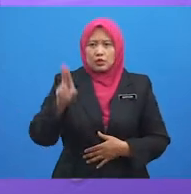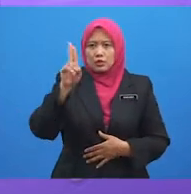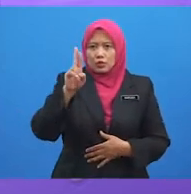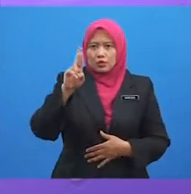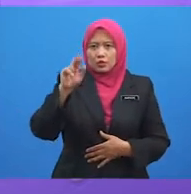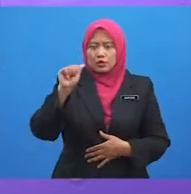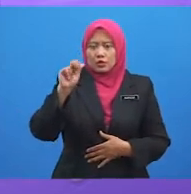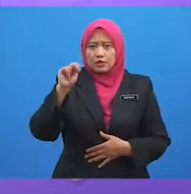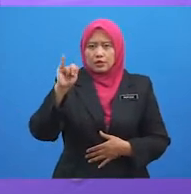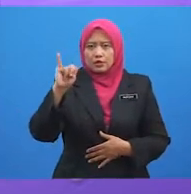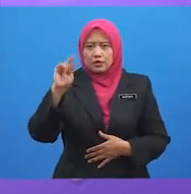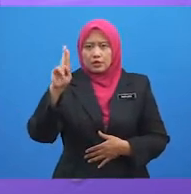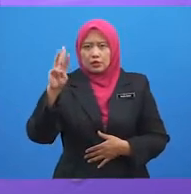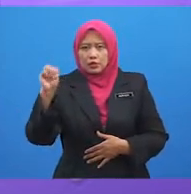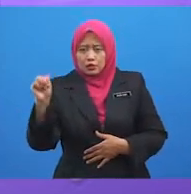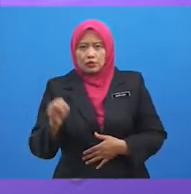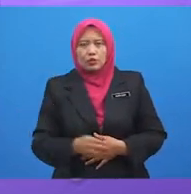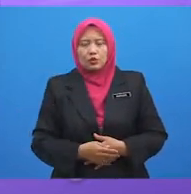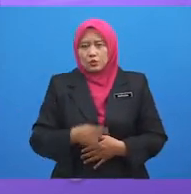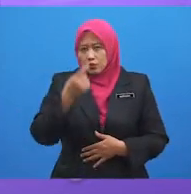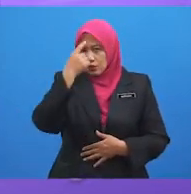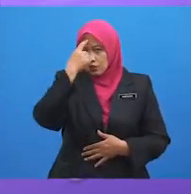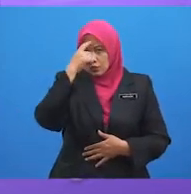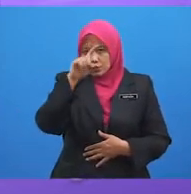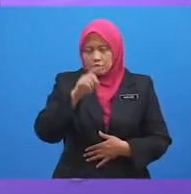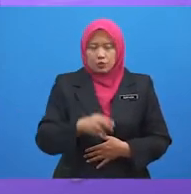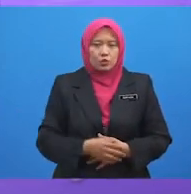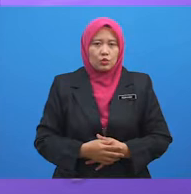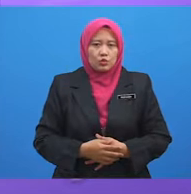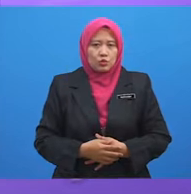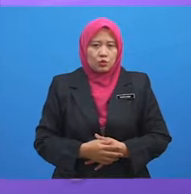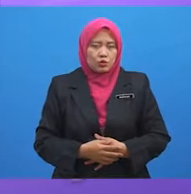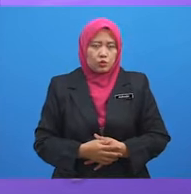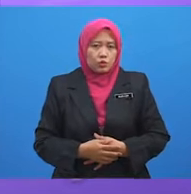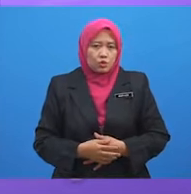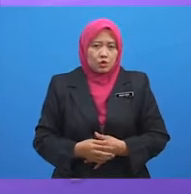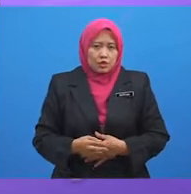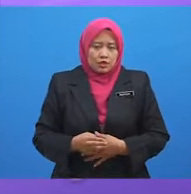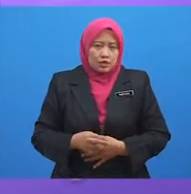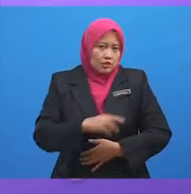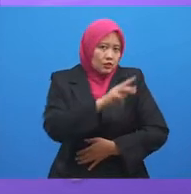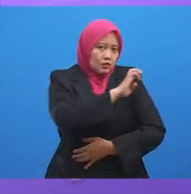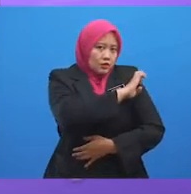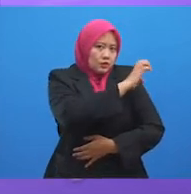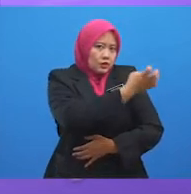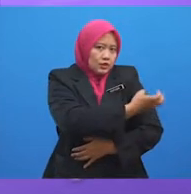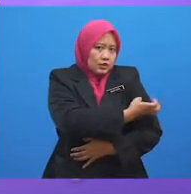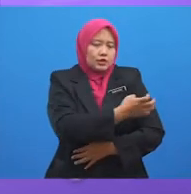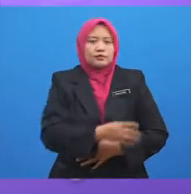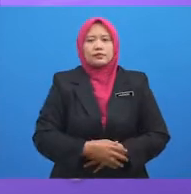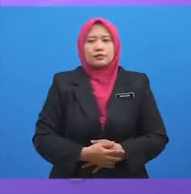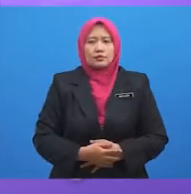nuklear. Manakala di bidang arkeologi dan geologi,